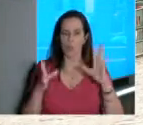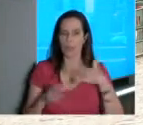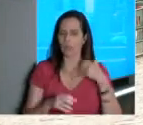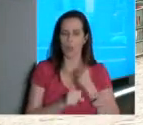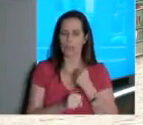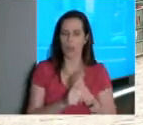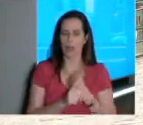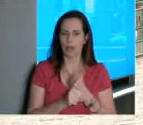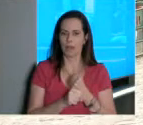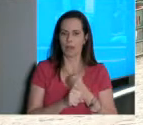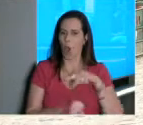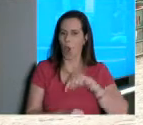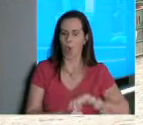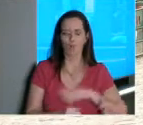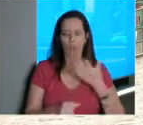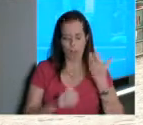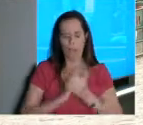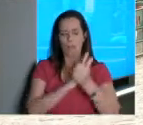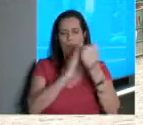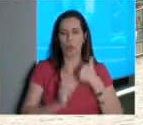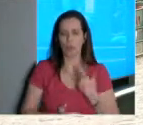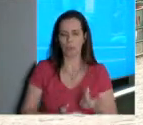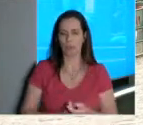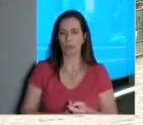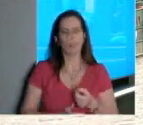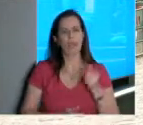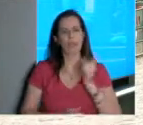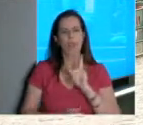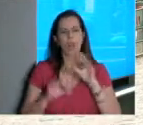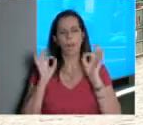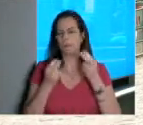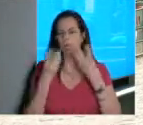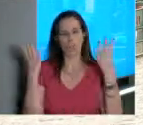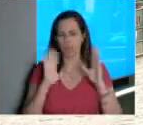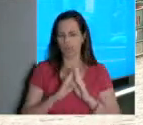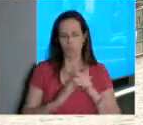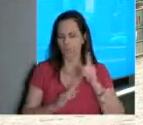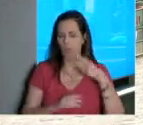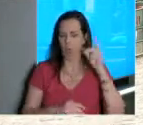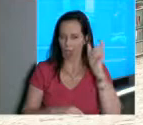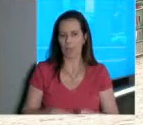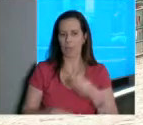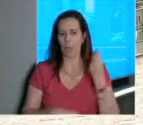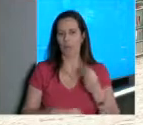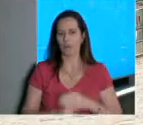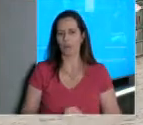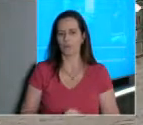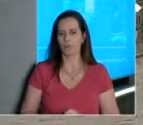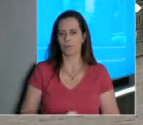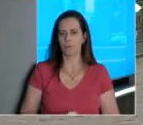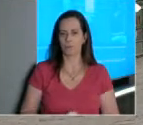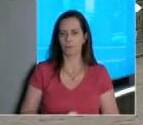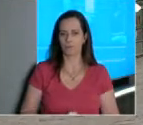הייתי עושה, האופי היה מוביל אותי. אז לא, זה לא באמת משנה, כאילו צריך להיות בן אדם טוב.